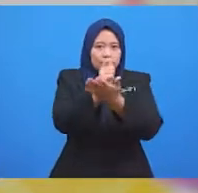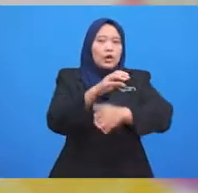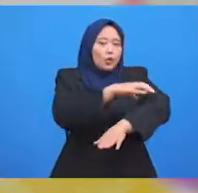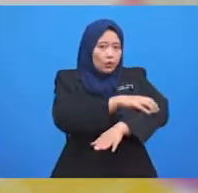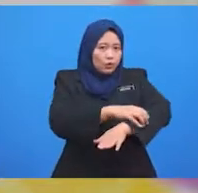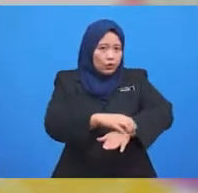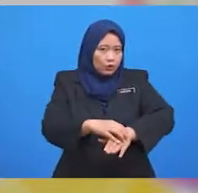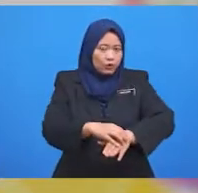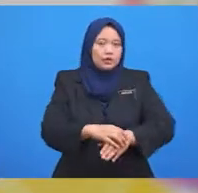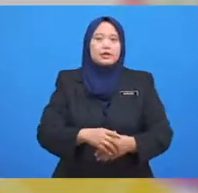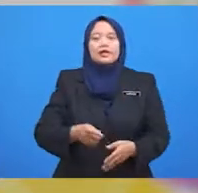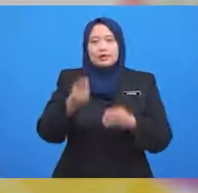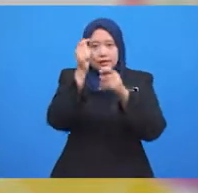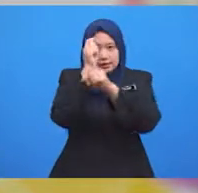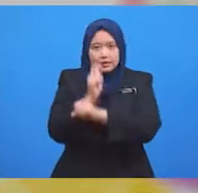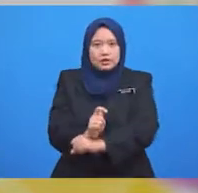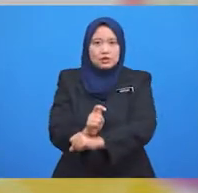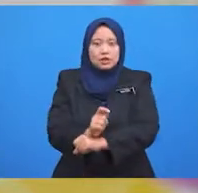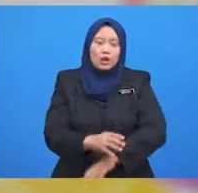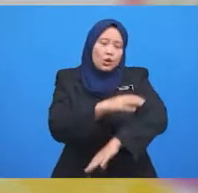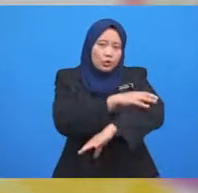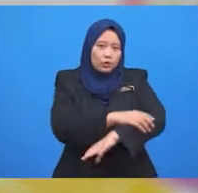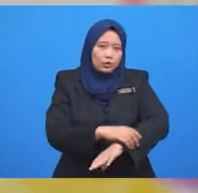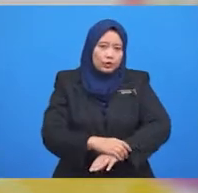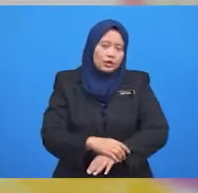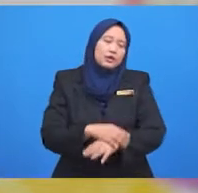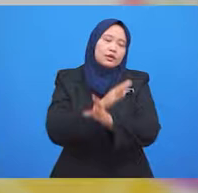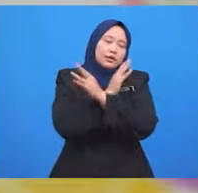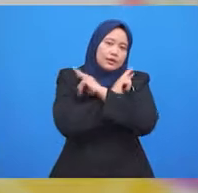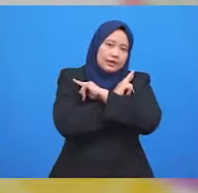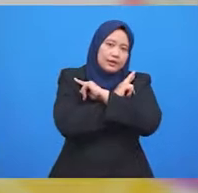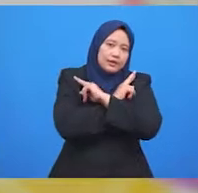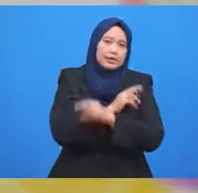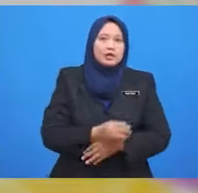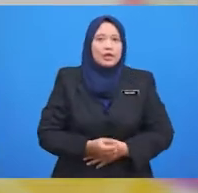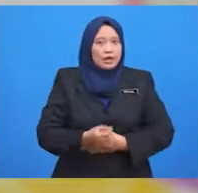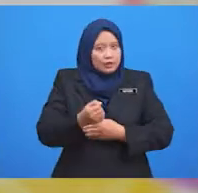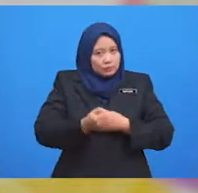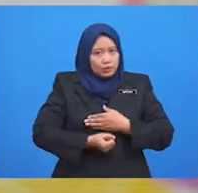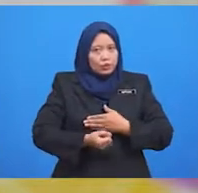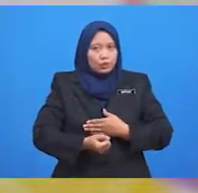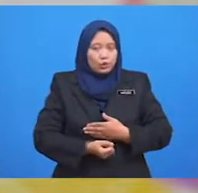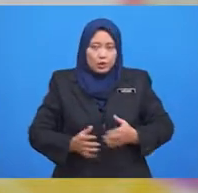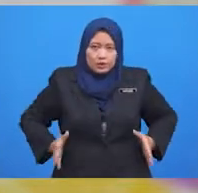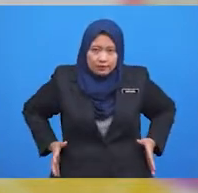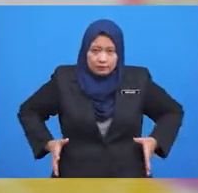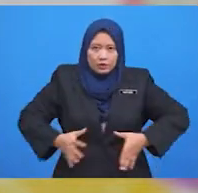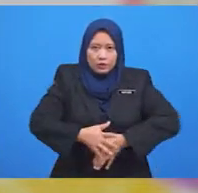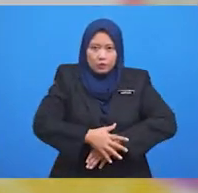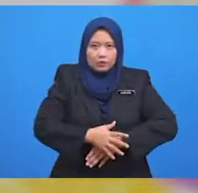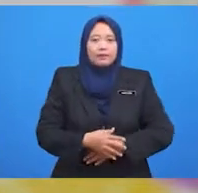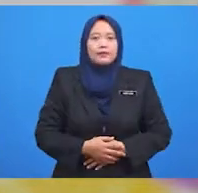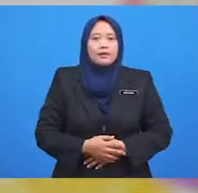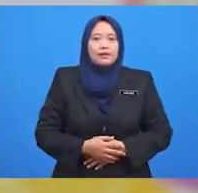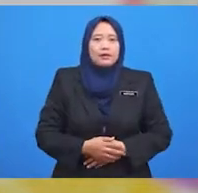tradisional, urutan relax, bertungku, bengkung. Memberi penerangan